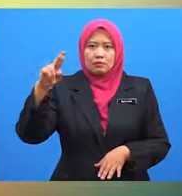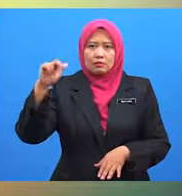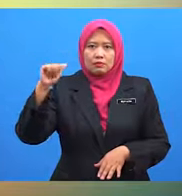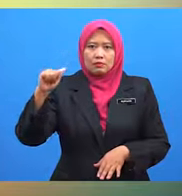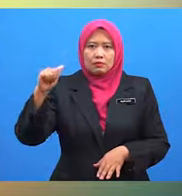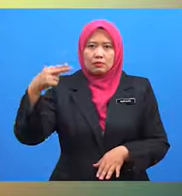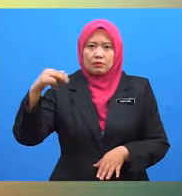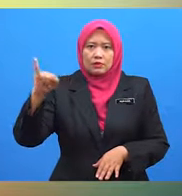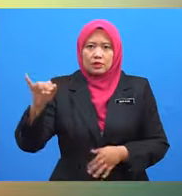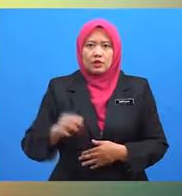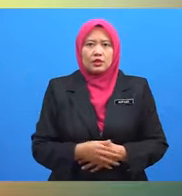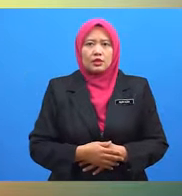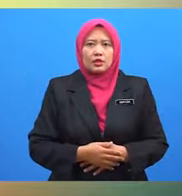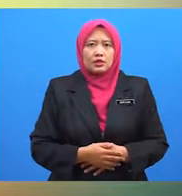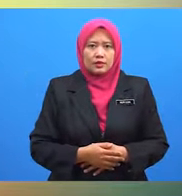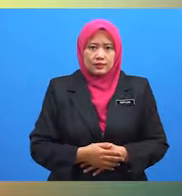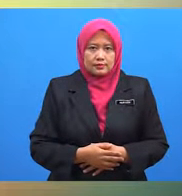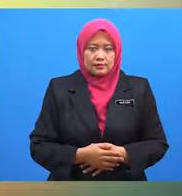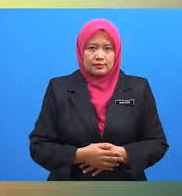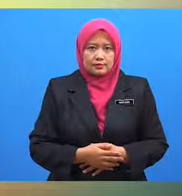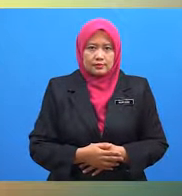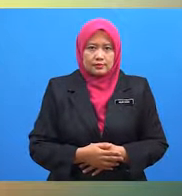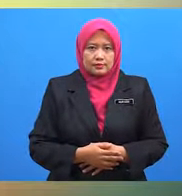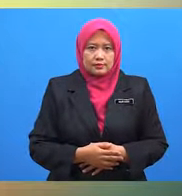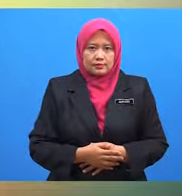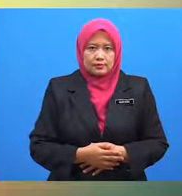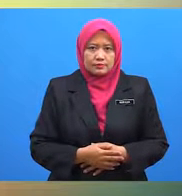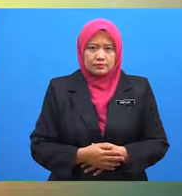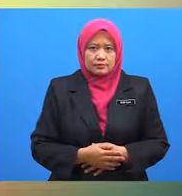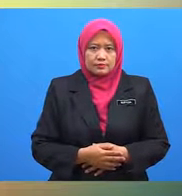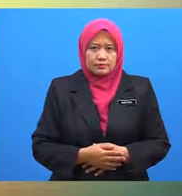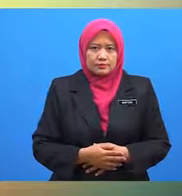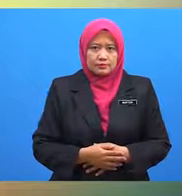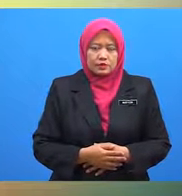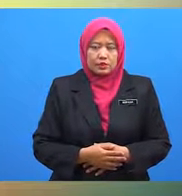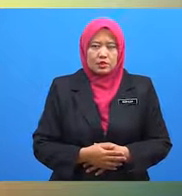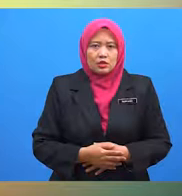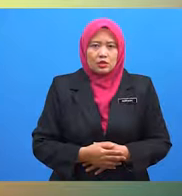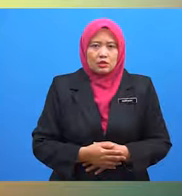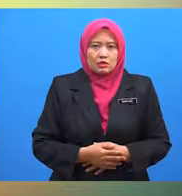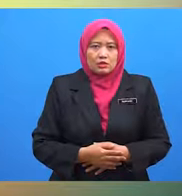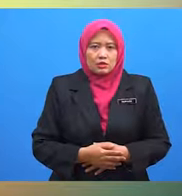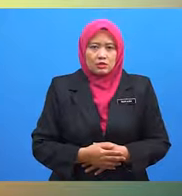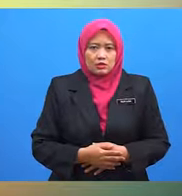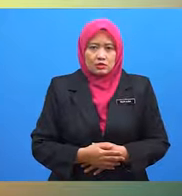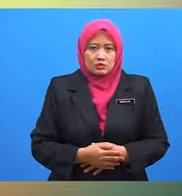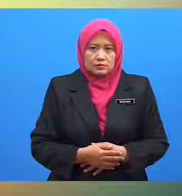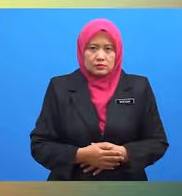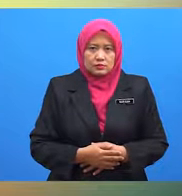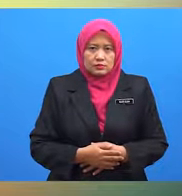di Pulau Jawa. Batu bersurat di Karang Berahi, Meringin, Hulu Jambi,